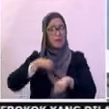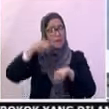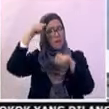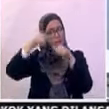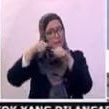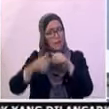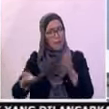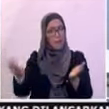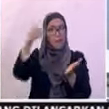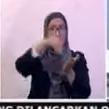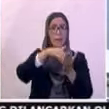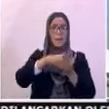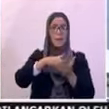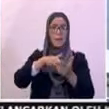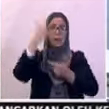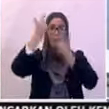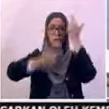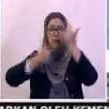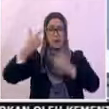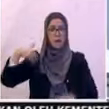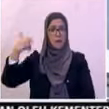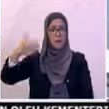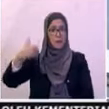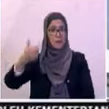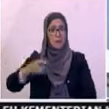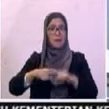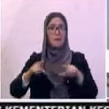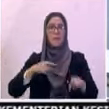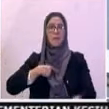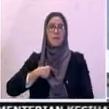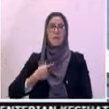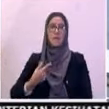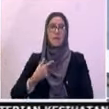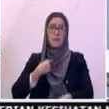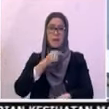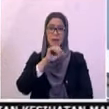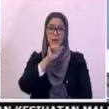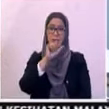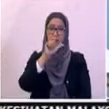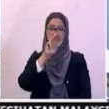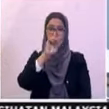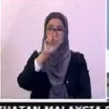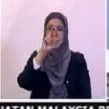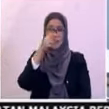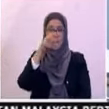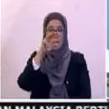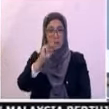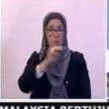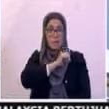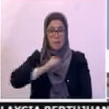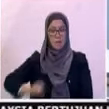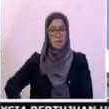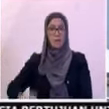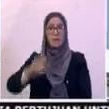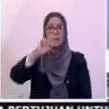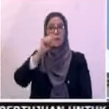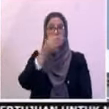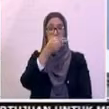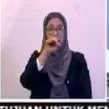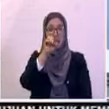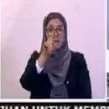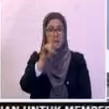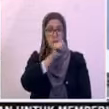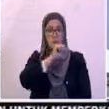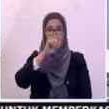Ayahanda Baginda Almarhum Sultan Pahang Sultan Ahmad Shah yang merupakan Yang di-Pertuan Agong pertama mengadakan lawatan